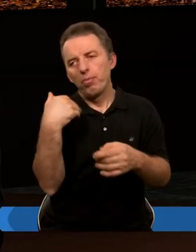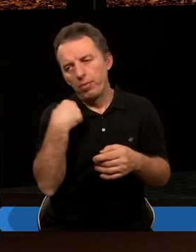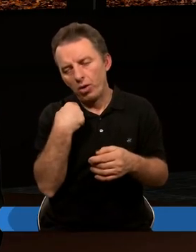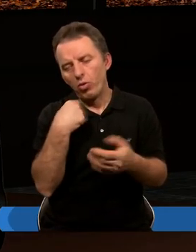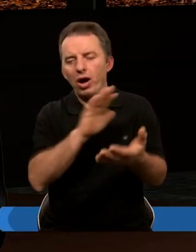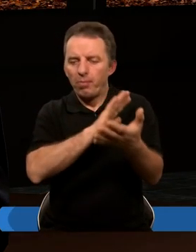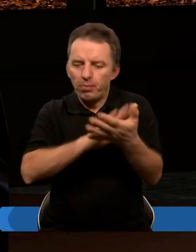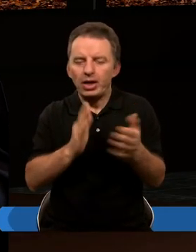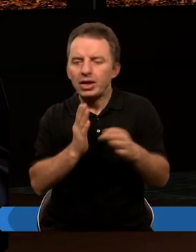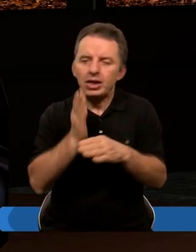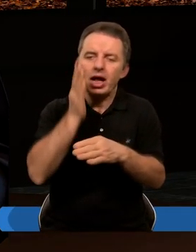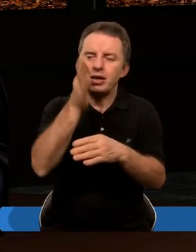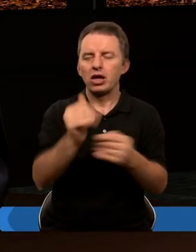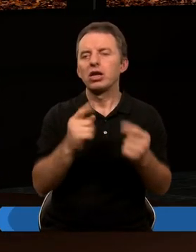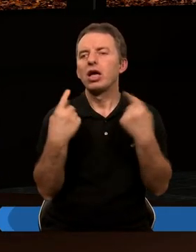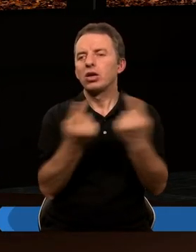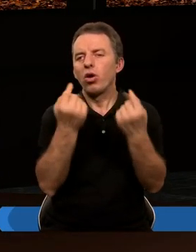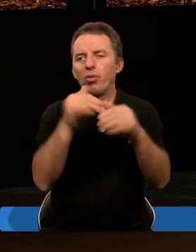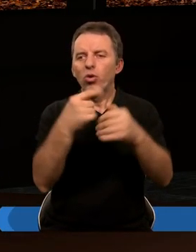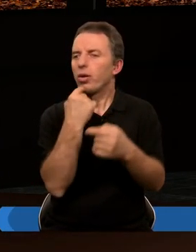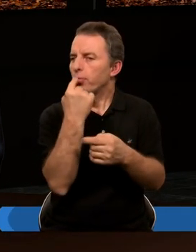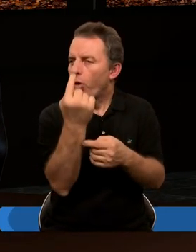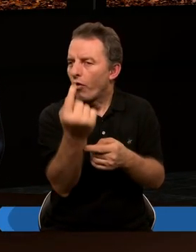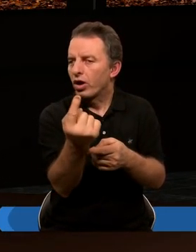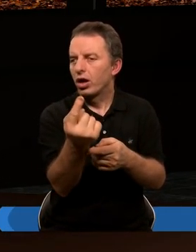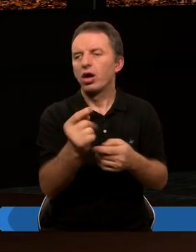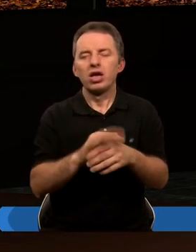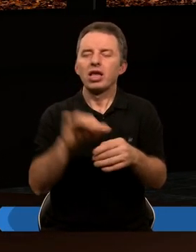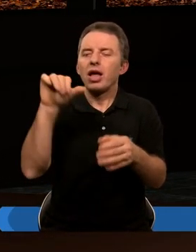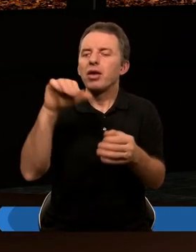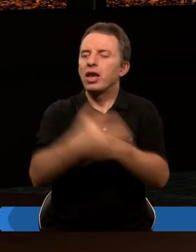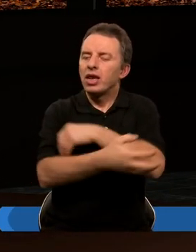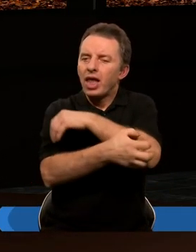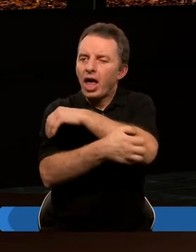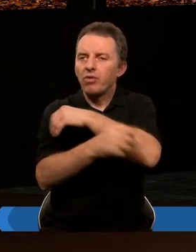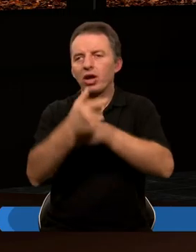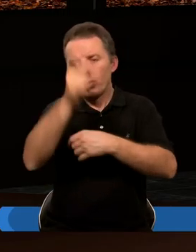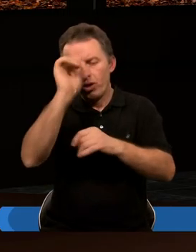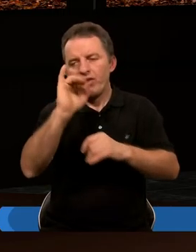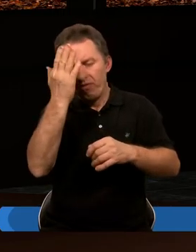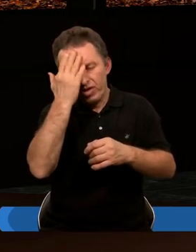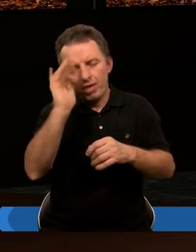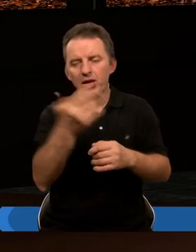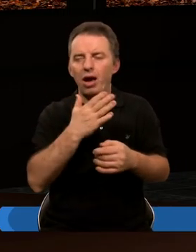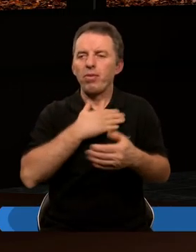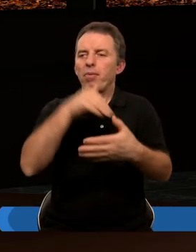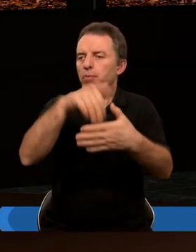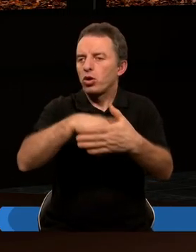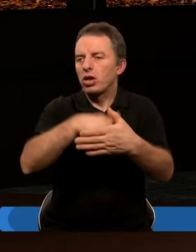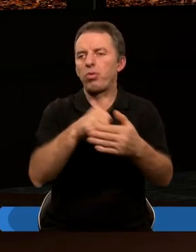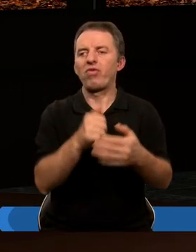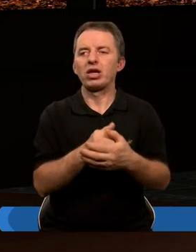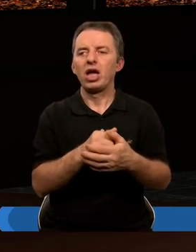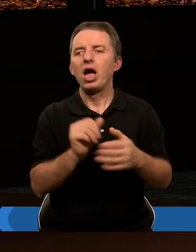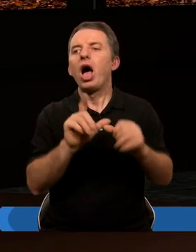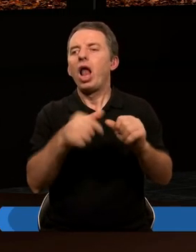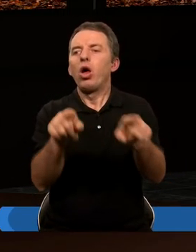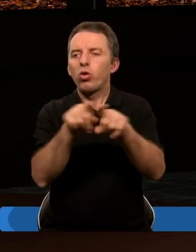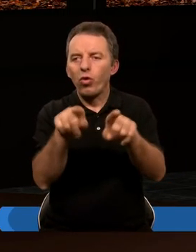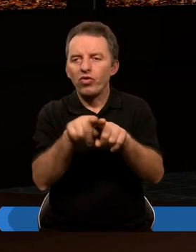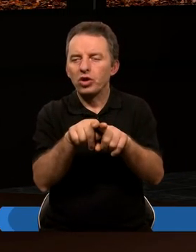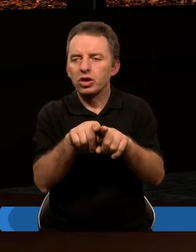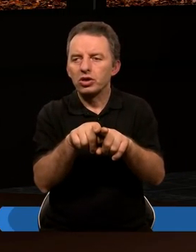beznadziejnej sytuacji i mógł powiedzieć, no nędzny jest jak człowiek. Wiem, jak mam postępować, a